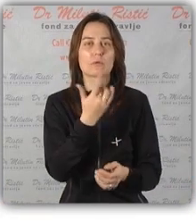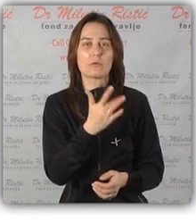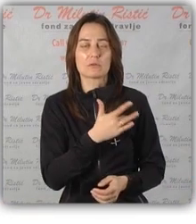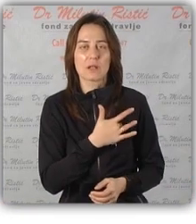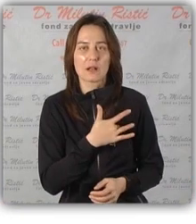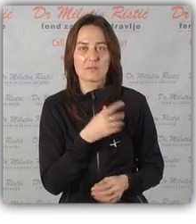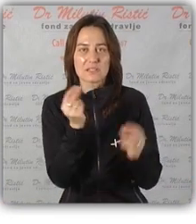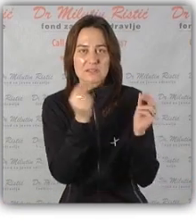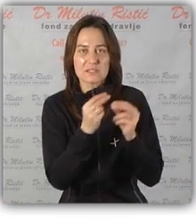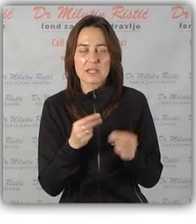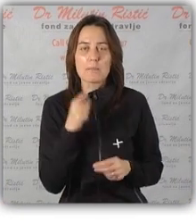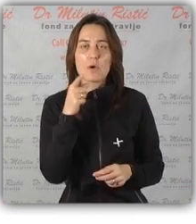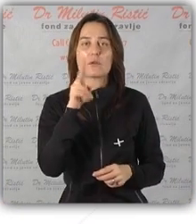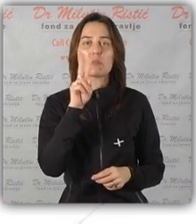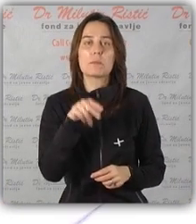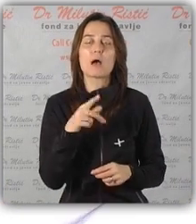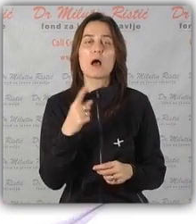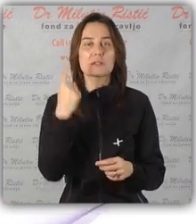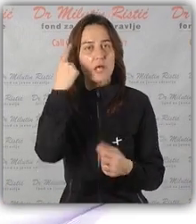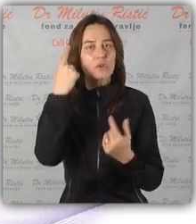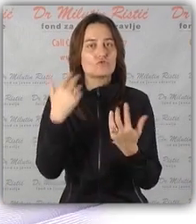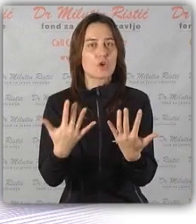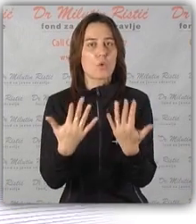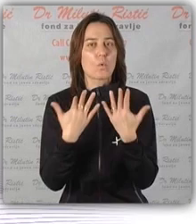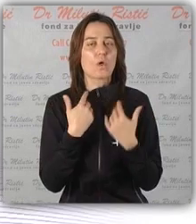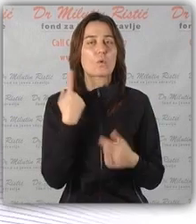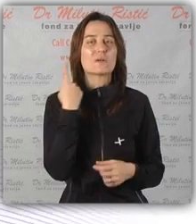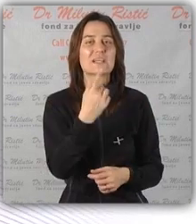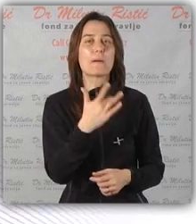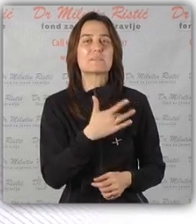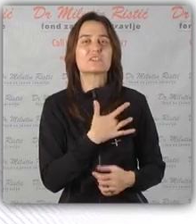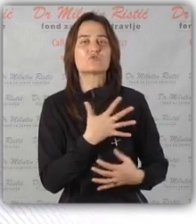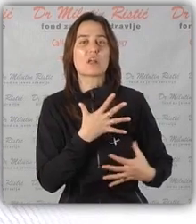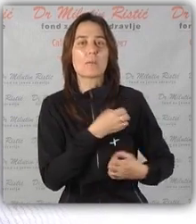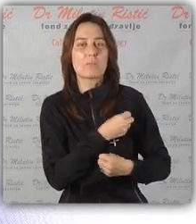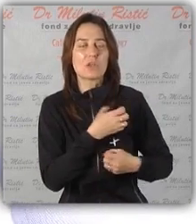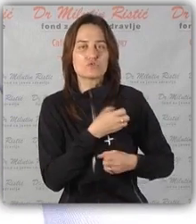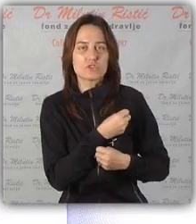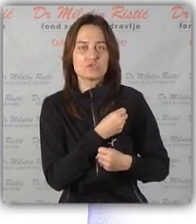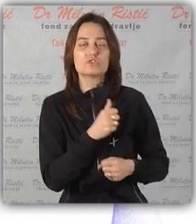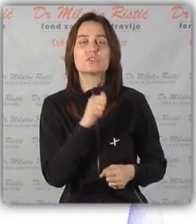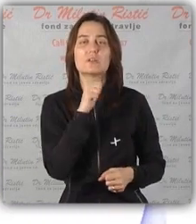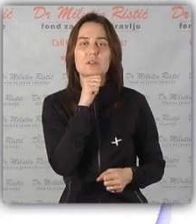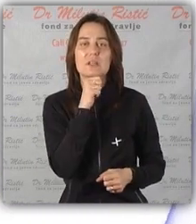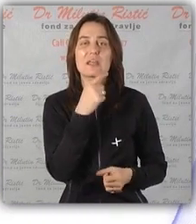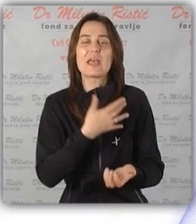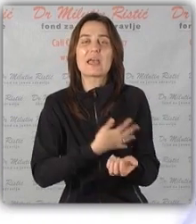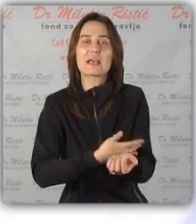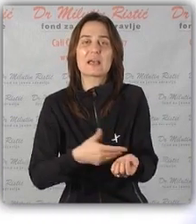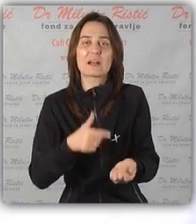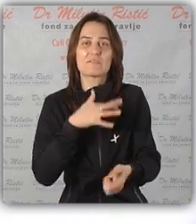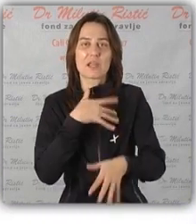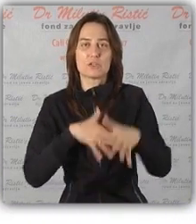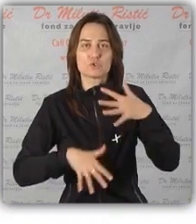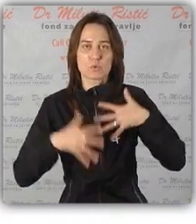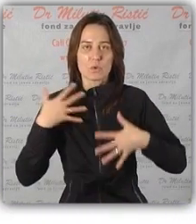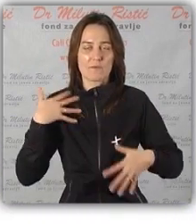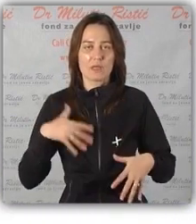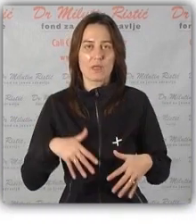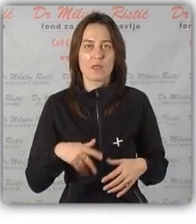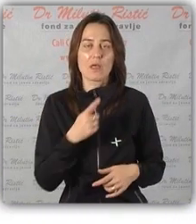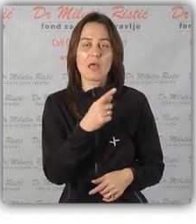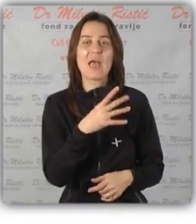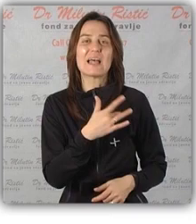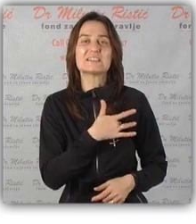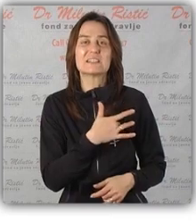Počev recimo od kardiovaskularnog sistema, ona ima značajnu ulogu i znači na sam srčani mišić kao i na krvne